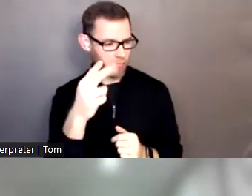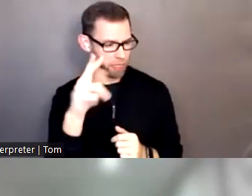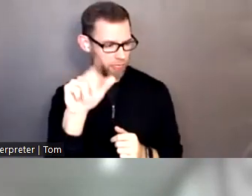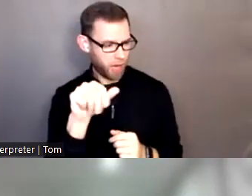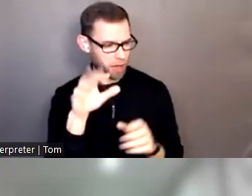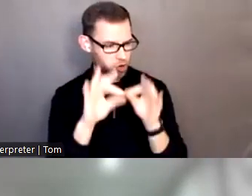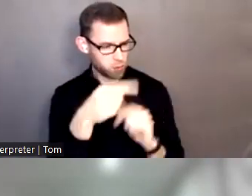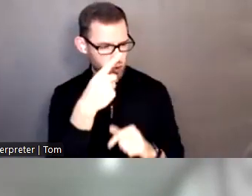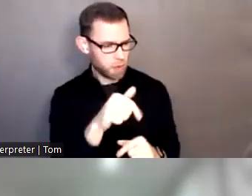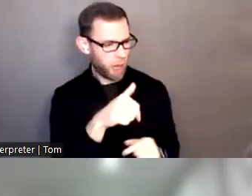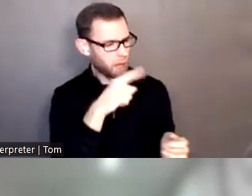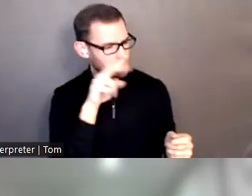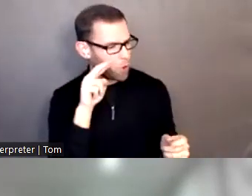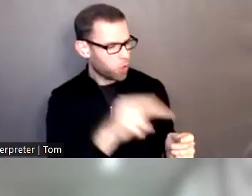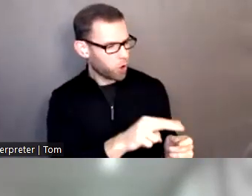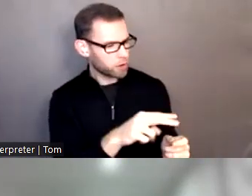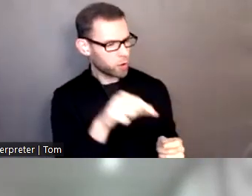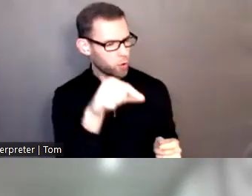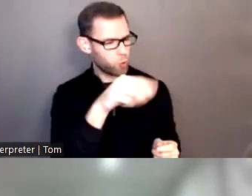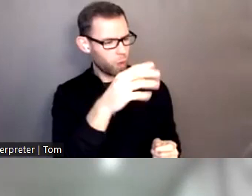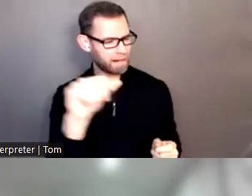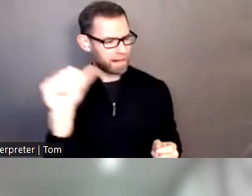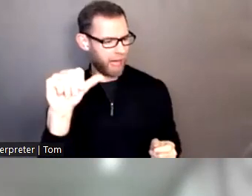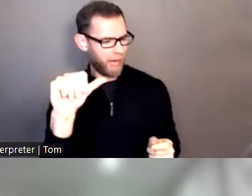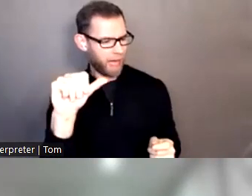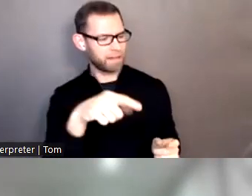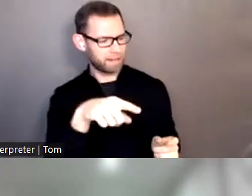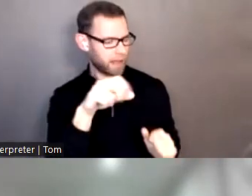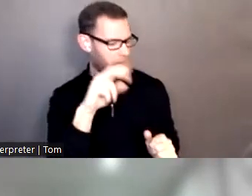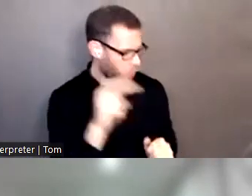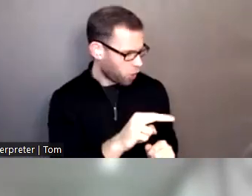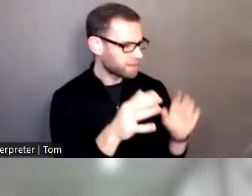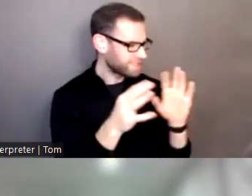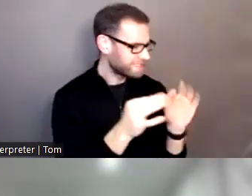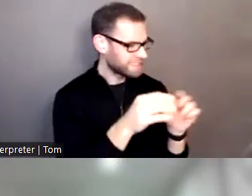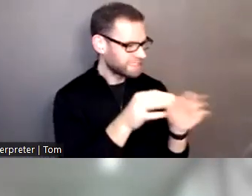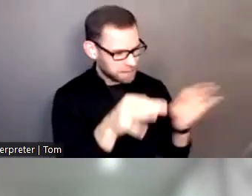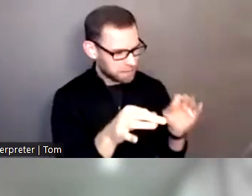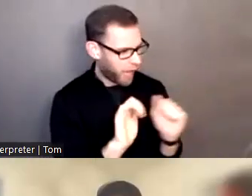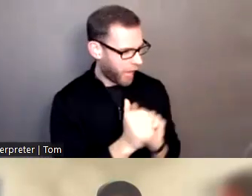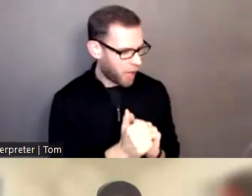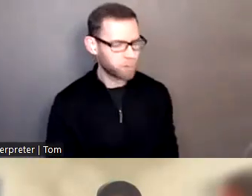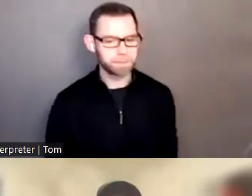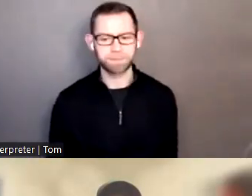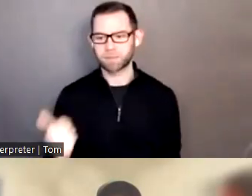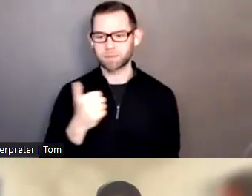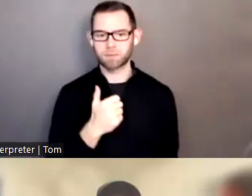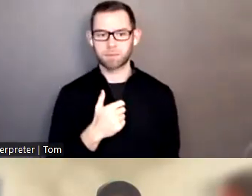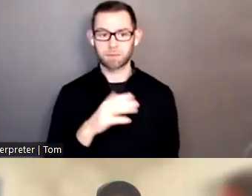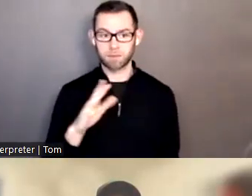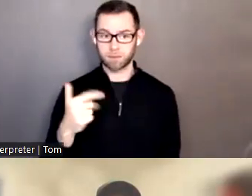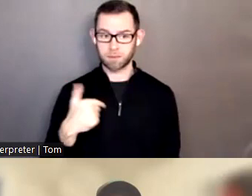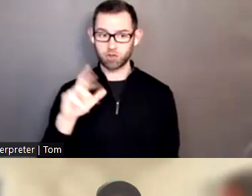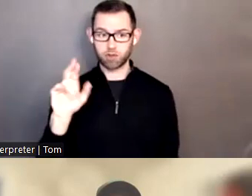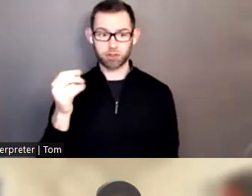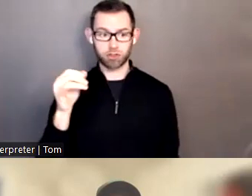in là. Spanish Mais m'a dit interpretation? Mata, est-ce qu'il est capable de faire en sorte qu'il Thank you. réponde avec, Sorry for interrupting. et No, that's all avec right, ça. Dr. Moi, désolé parce qu'il m'a Jones. In interrompu. order for that